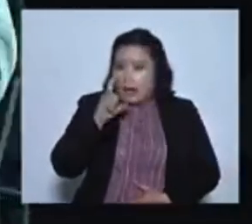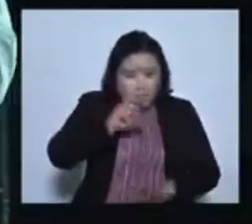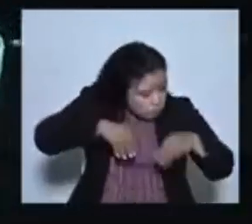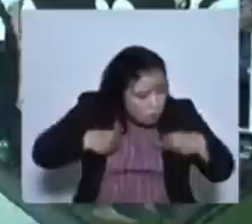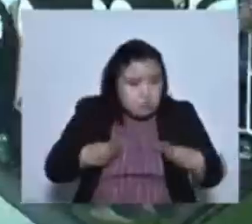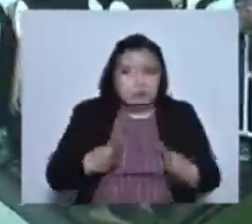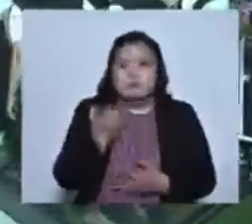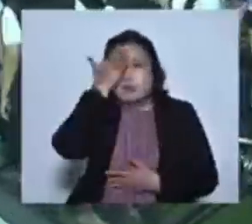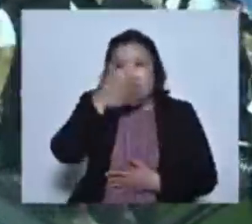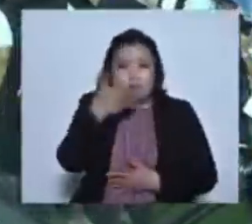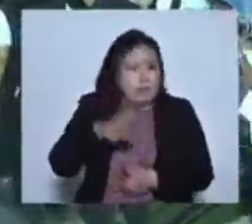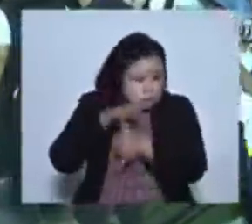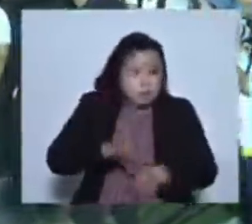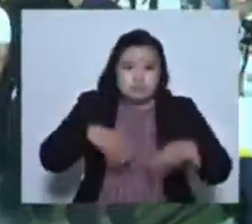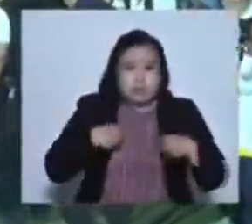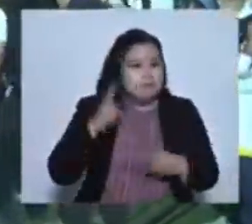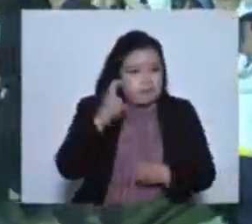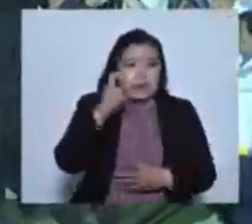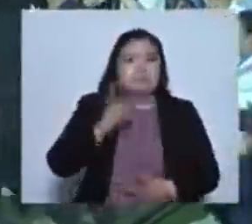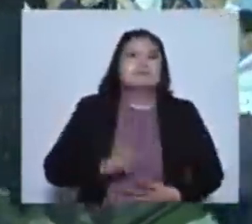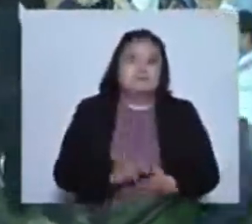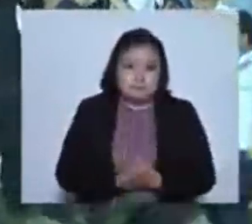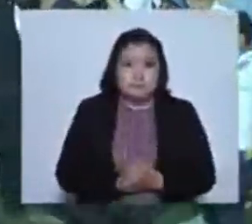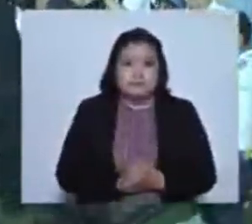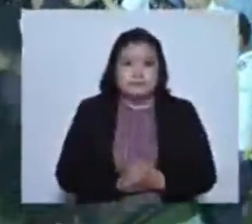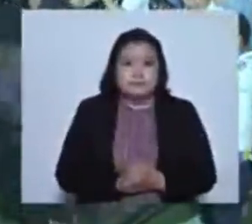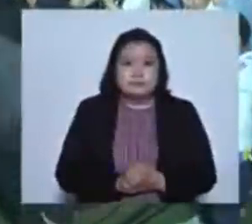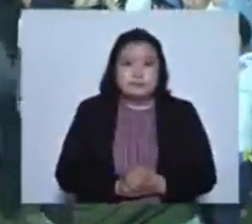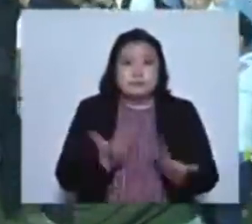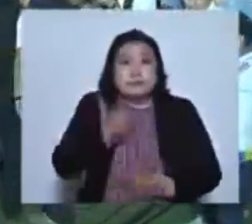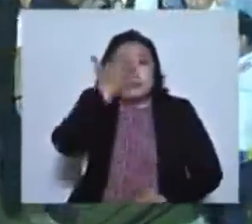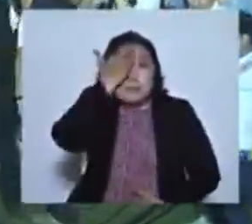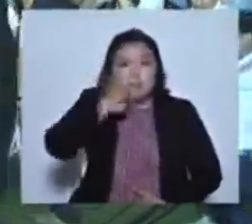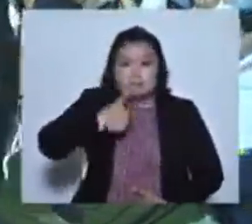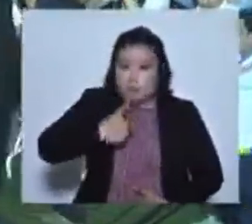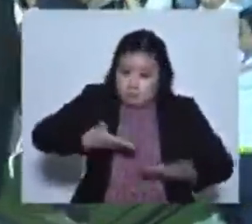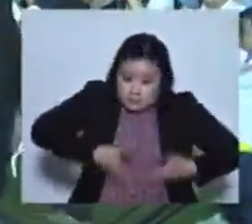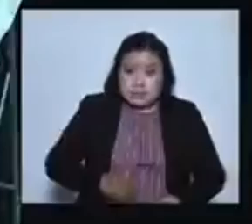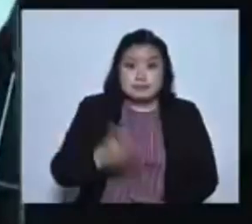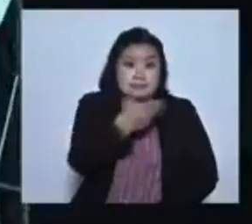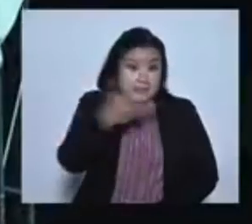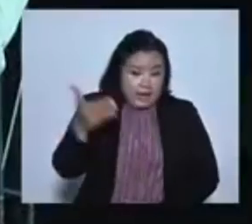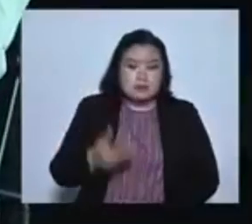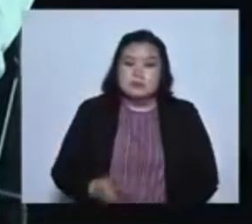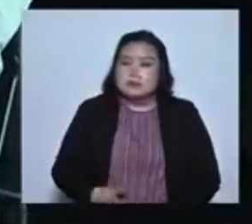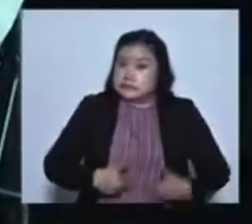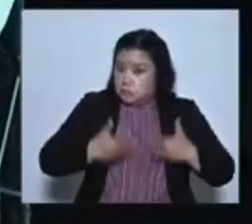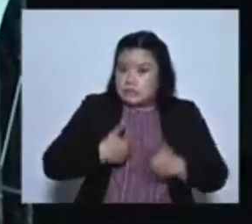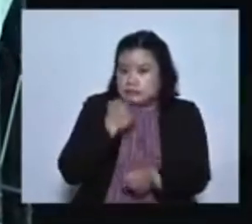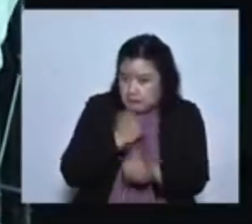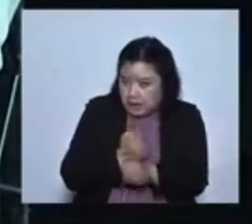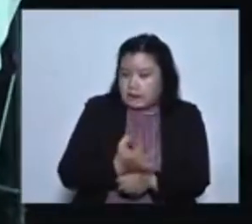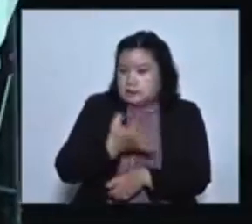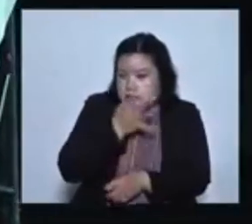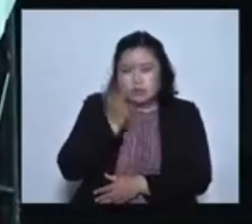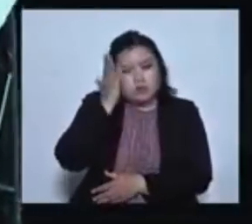นี้แผ่นดินที่ให้ผมเกิดให้ผมกินอยู่ให้ผมหลับน